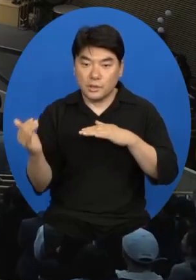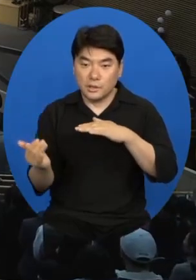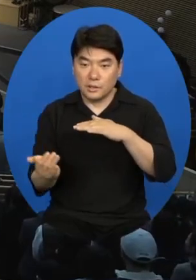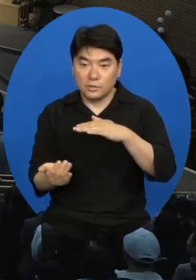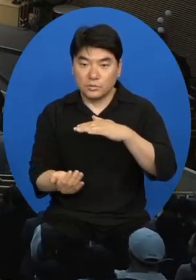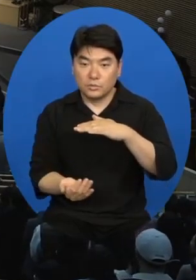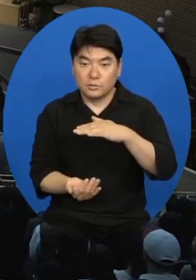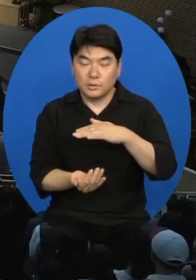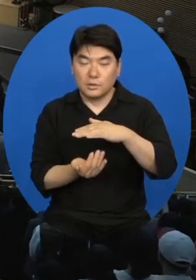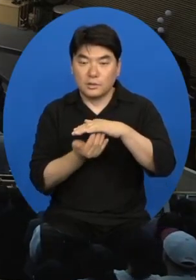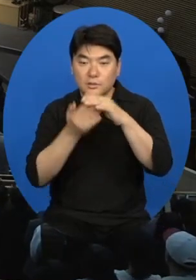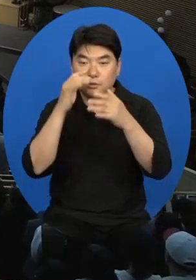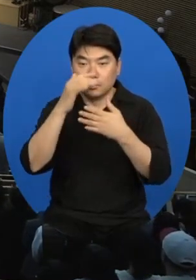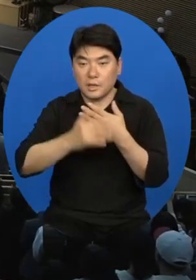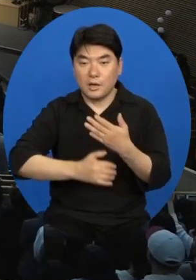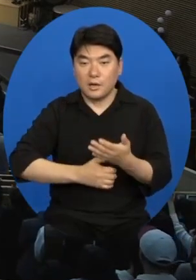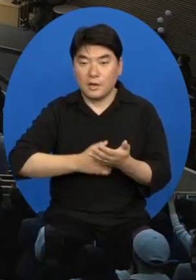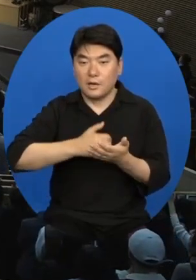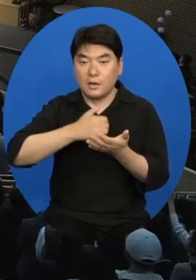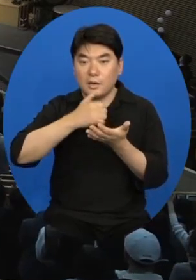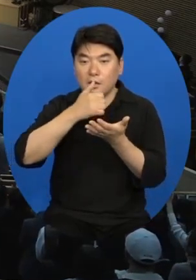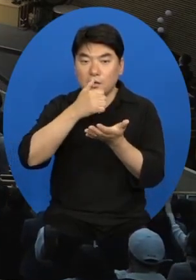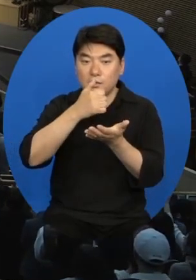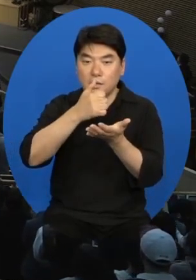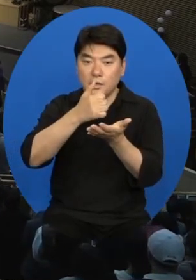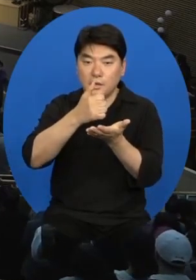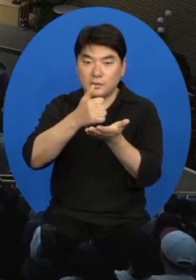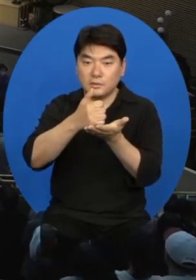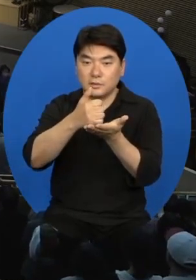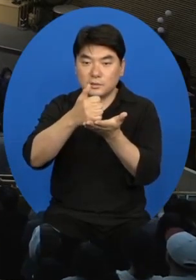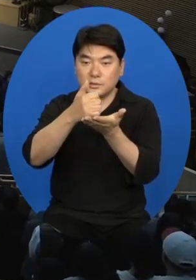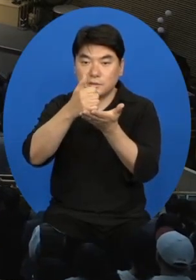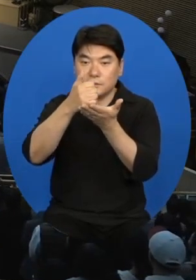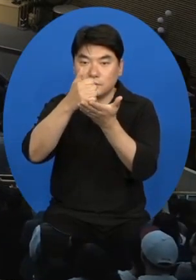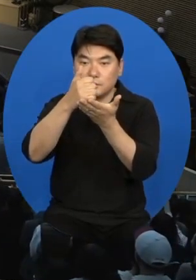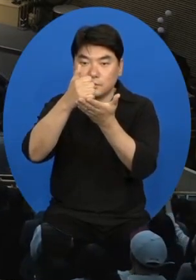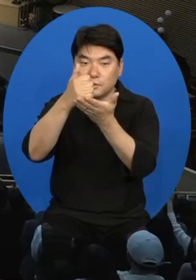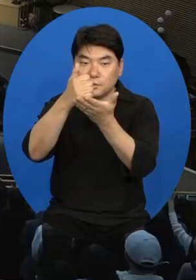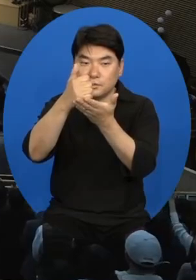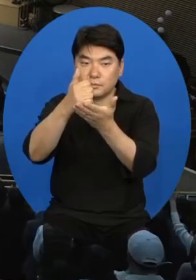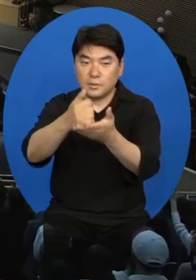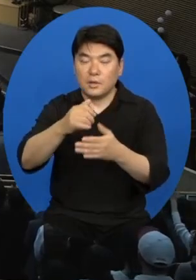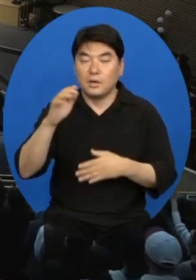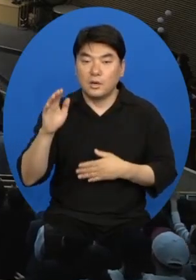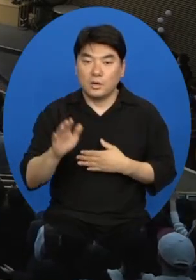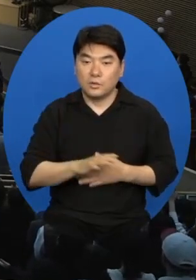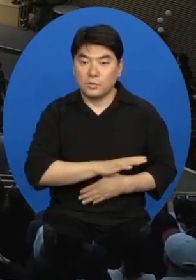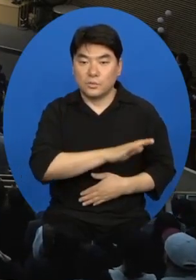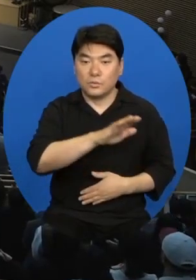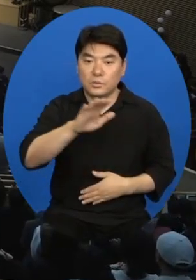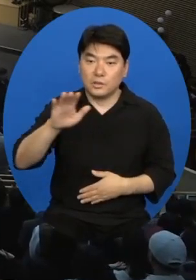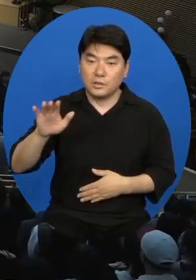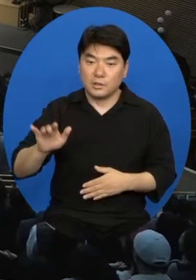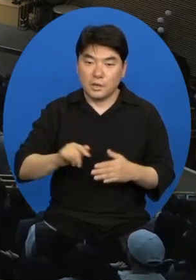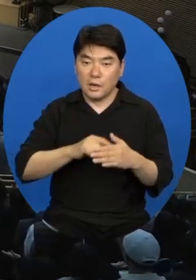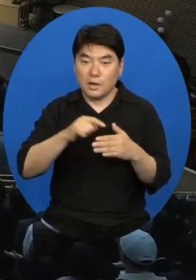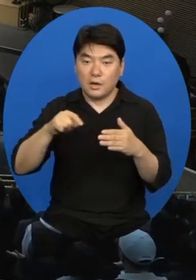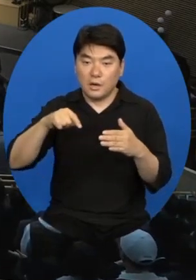더욱 이루시는 하나님. 우리 가운데 역사하신 능력대로,